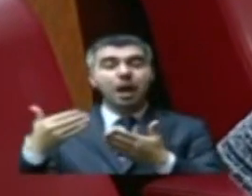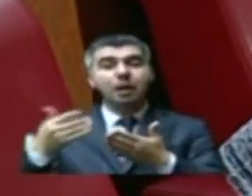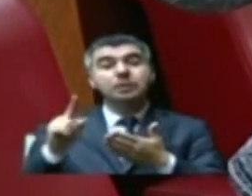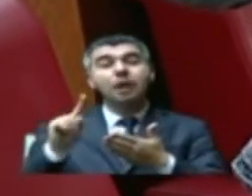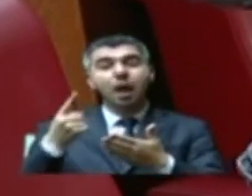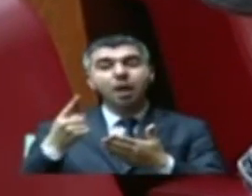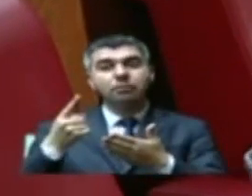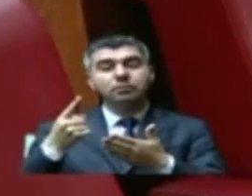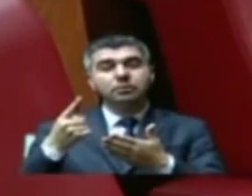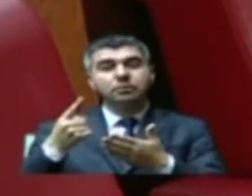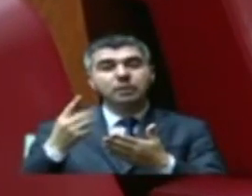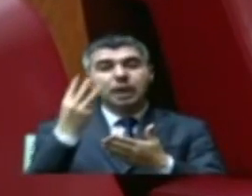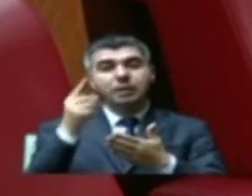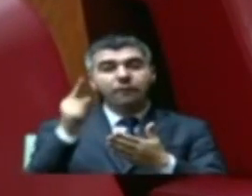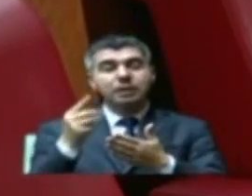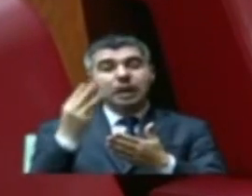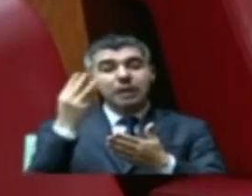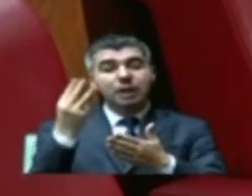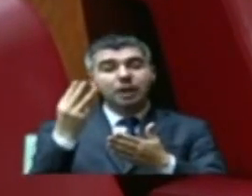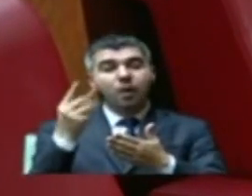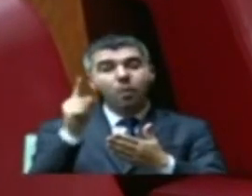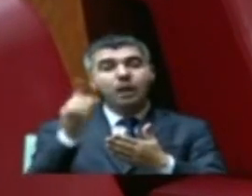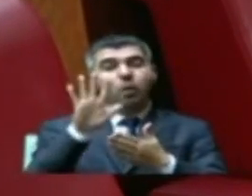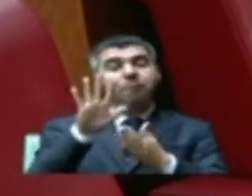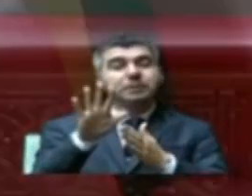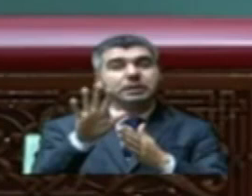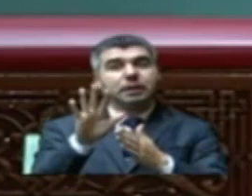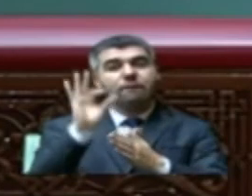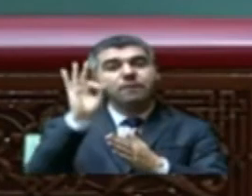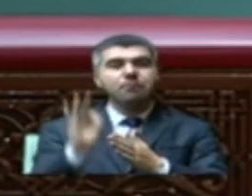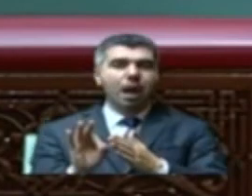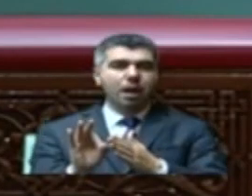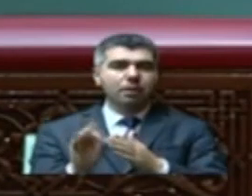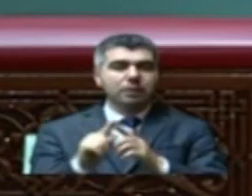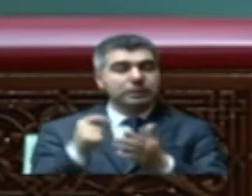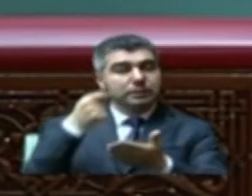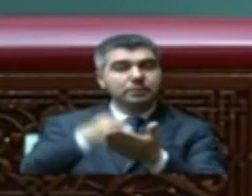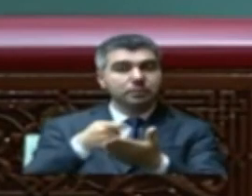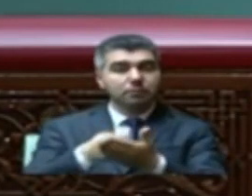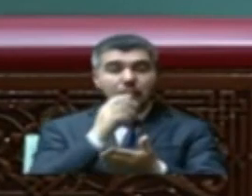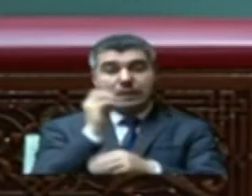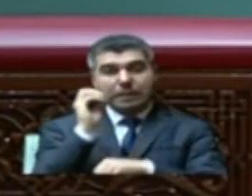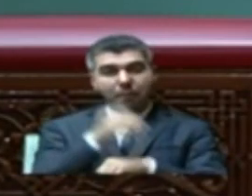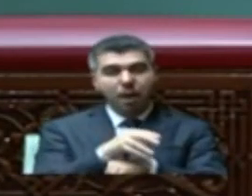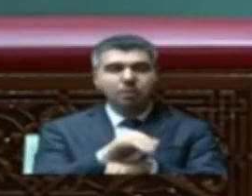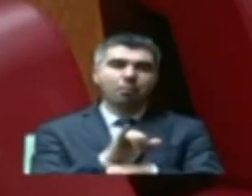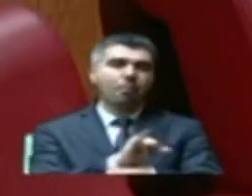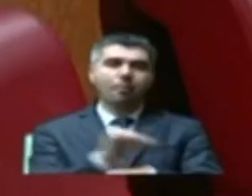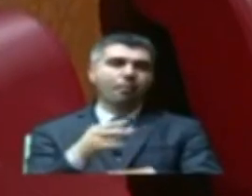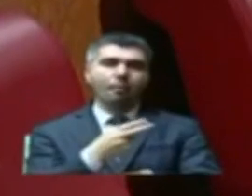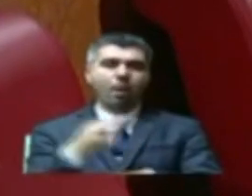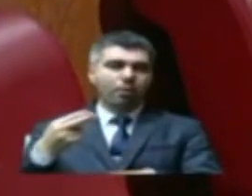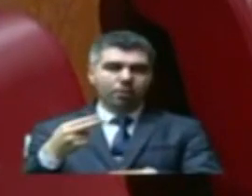33 مليار 3.51 من الناتج الوطني الخام. بالتالي عافاكم، رمي اللي كترمى الازبال ماشي ولا هو